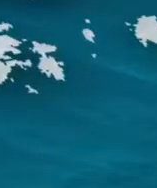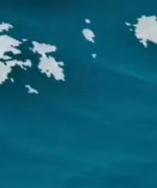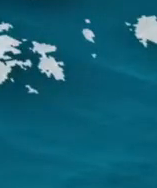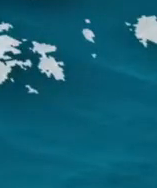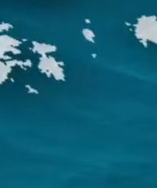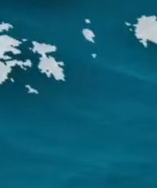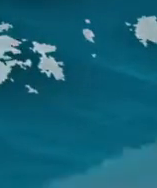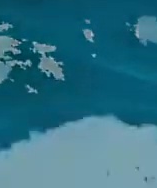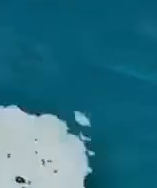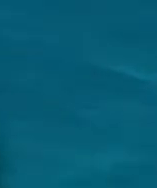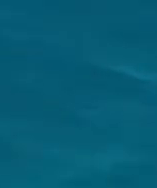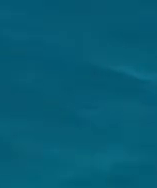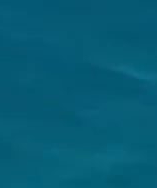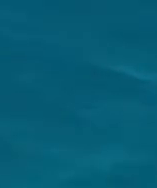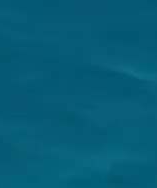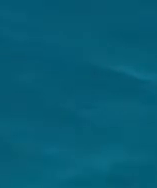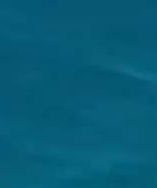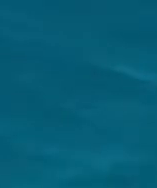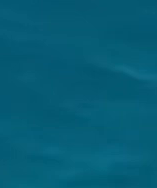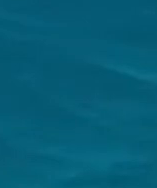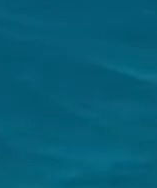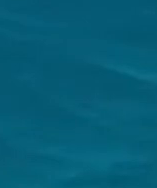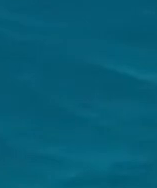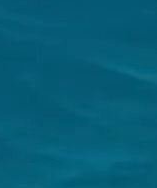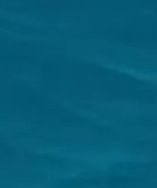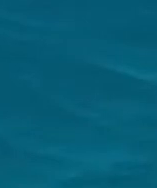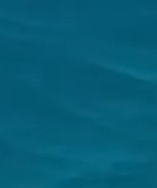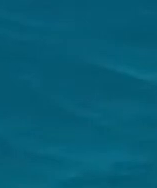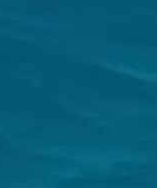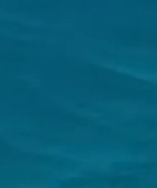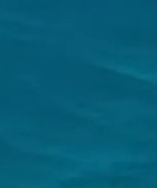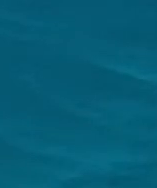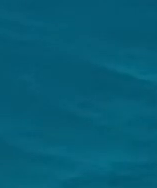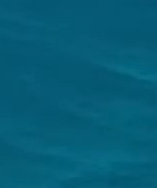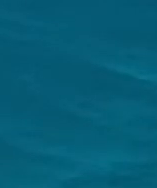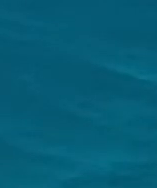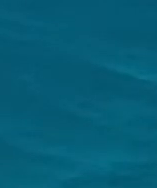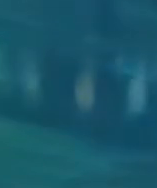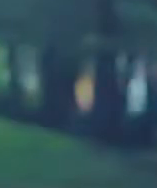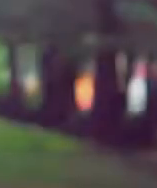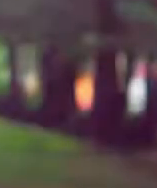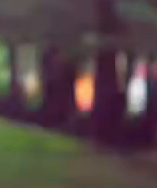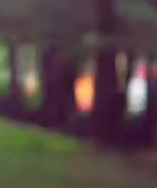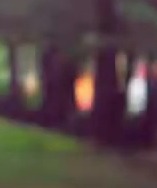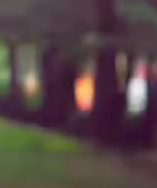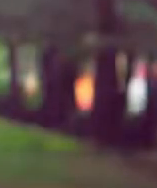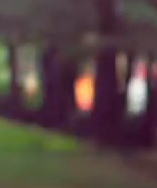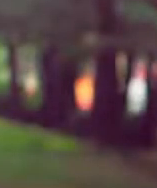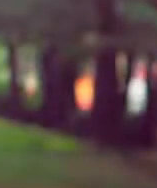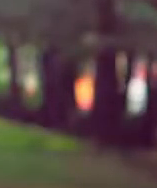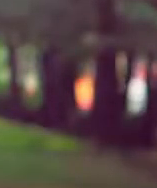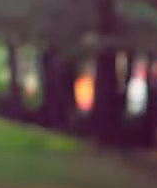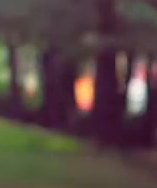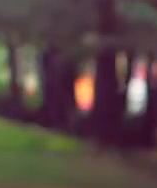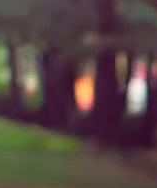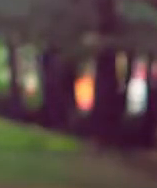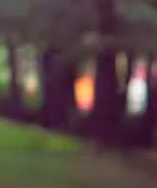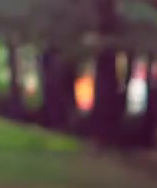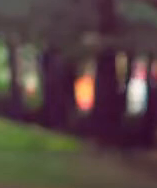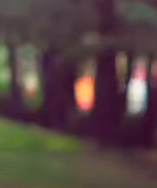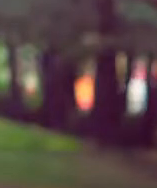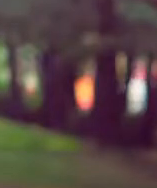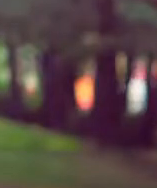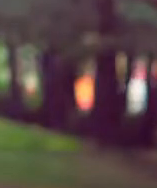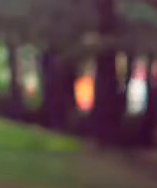예상됩니다. 바다의 물결은 전 해상에서 비교적 잔잔하겠습니다. 토요일에 다시 한번 비 소식